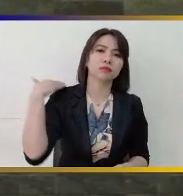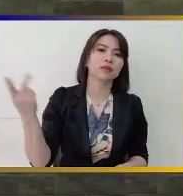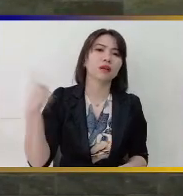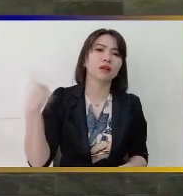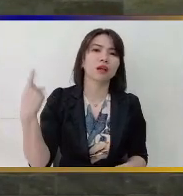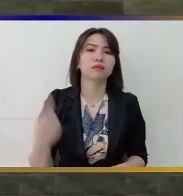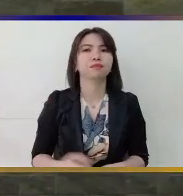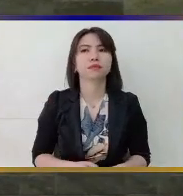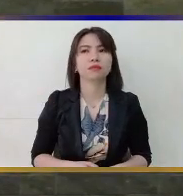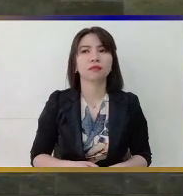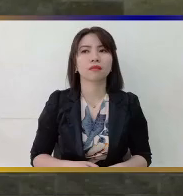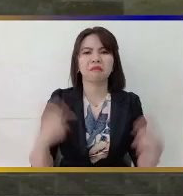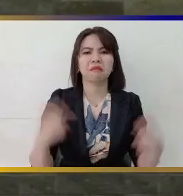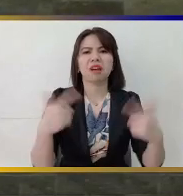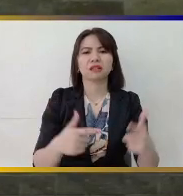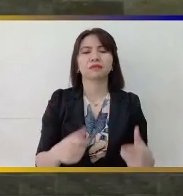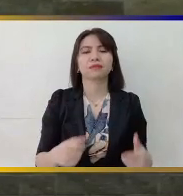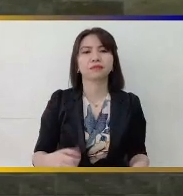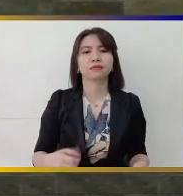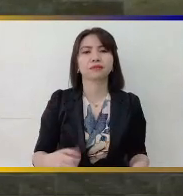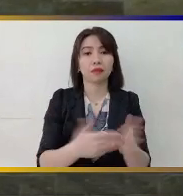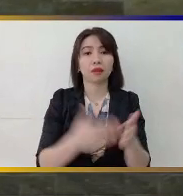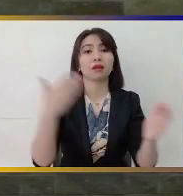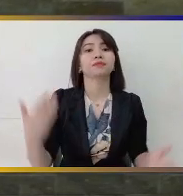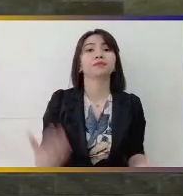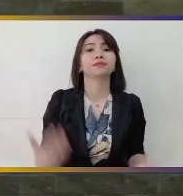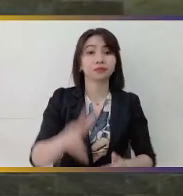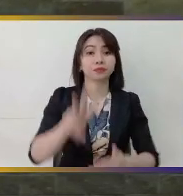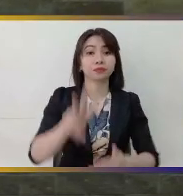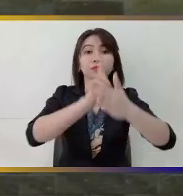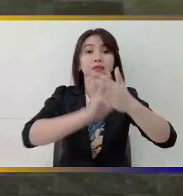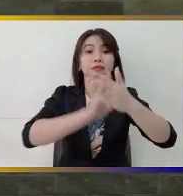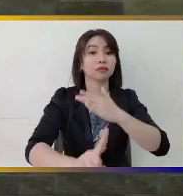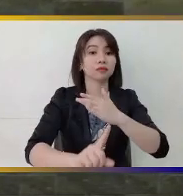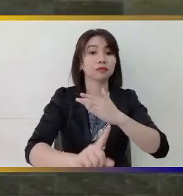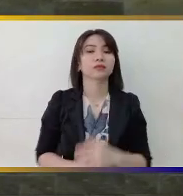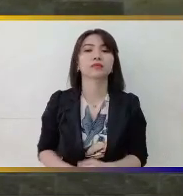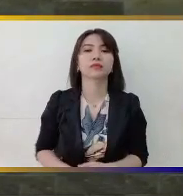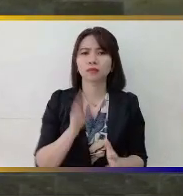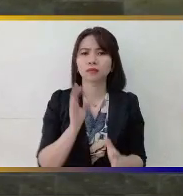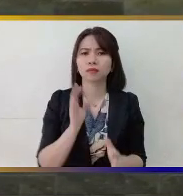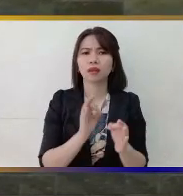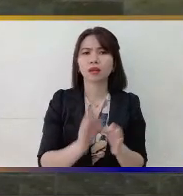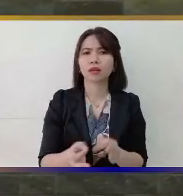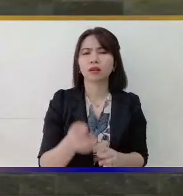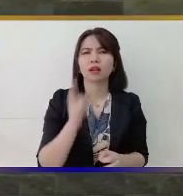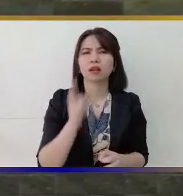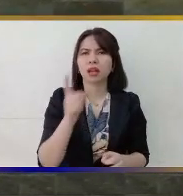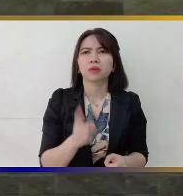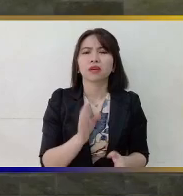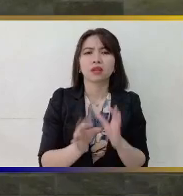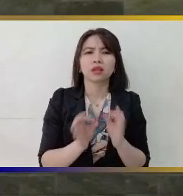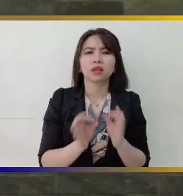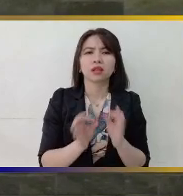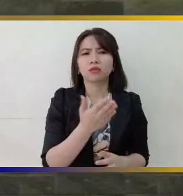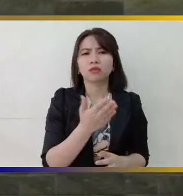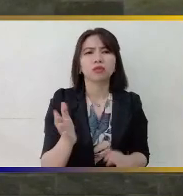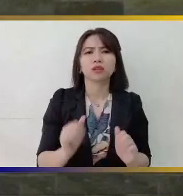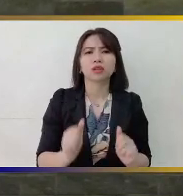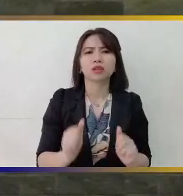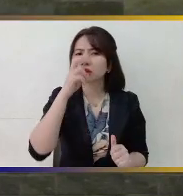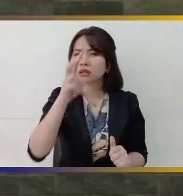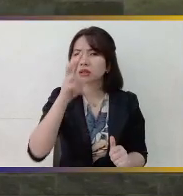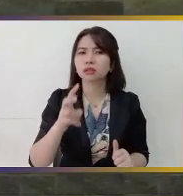pag nakita mo na ang Ama, nakikita mo na rin ako, sabi ng Panginoon. Sabi ng Panginoon. Kaya sabi niya,